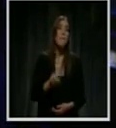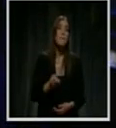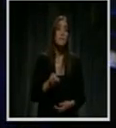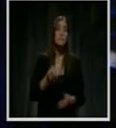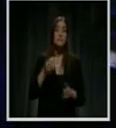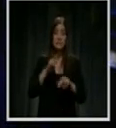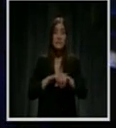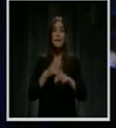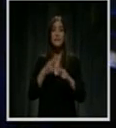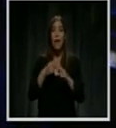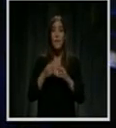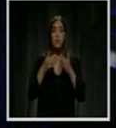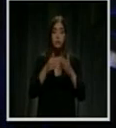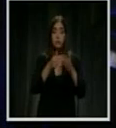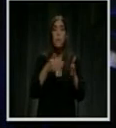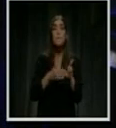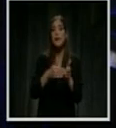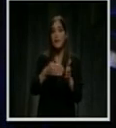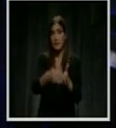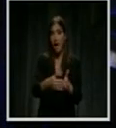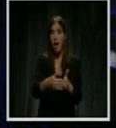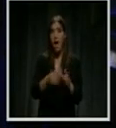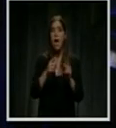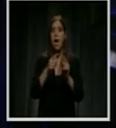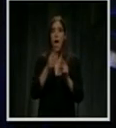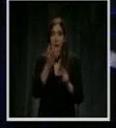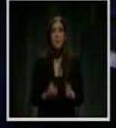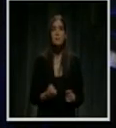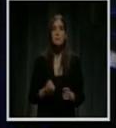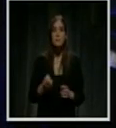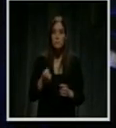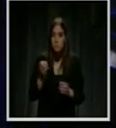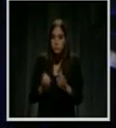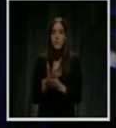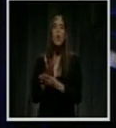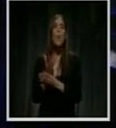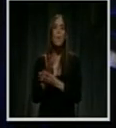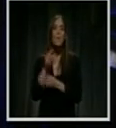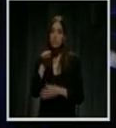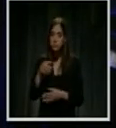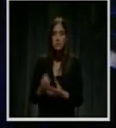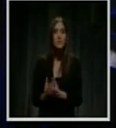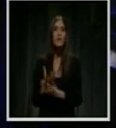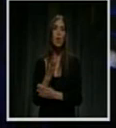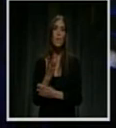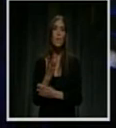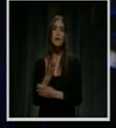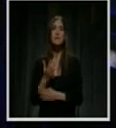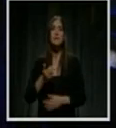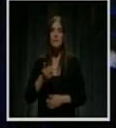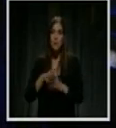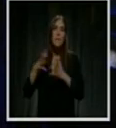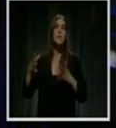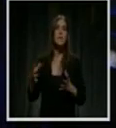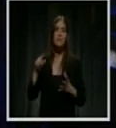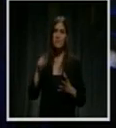jagħtu tieqa ta' żvilupp tieqa ta' żvilupp ġewwa ħonduq żvilupp massiv illi kien jirrovina